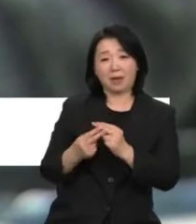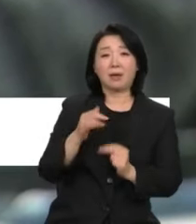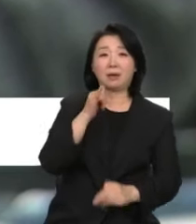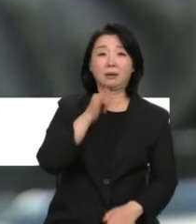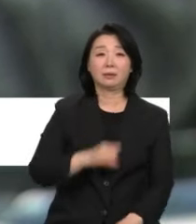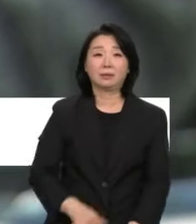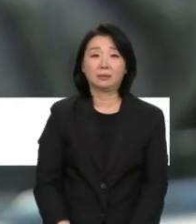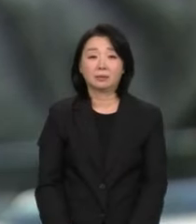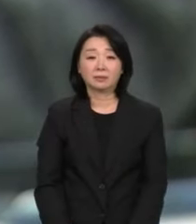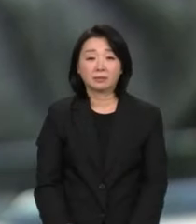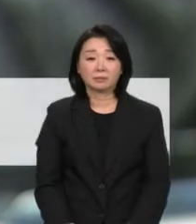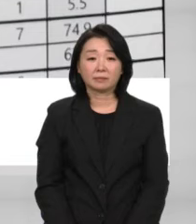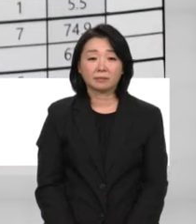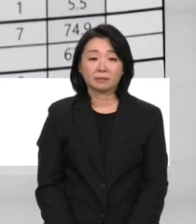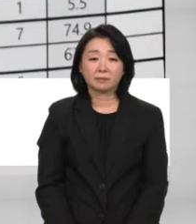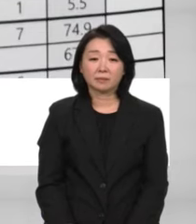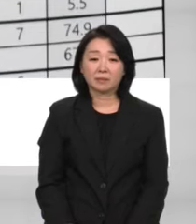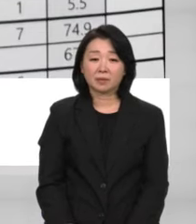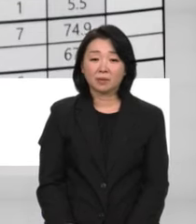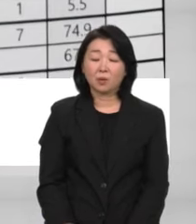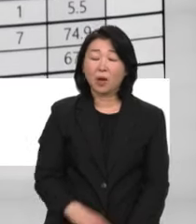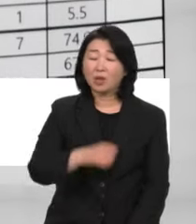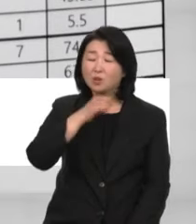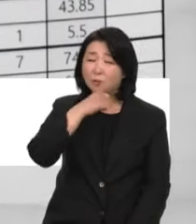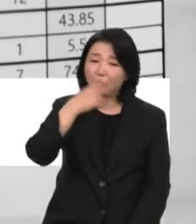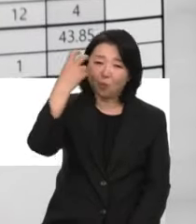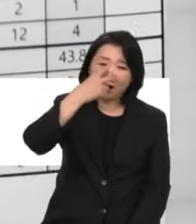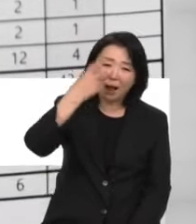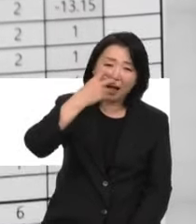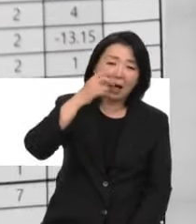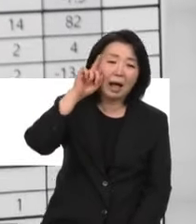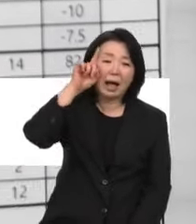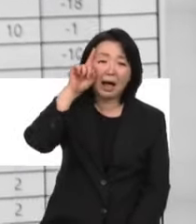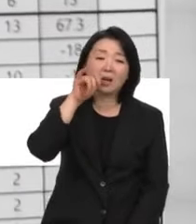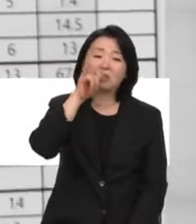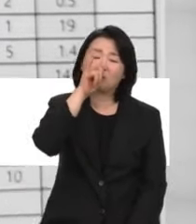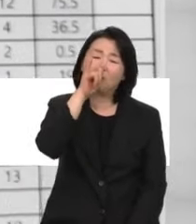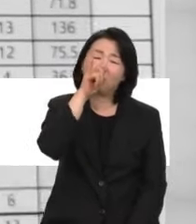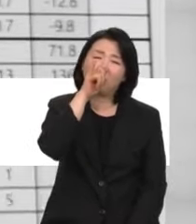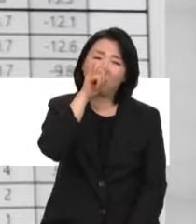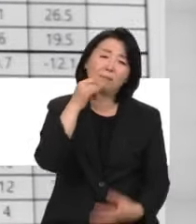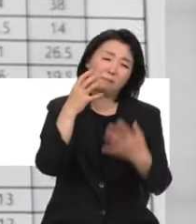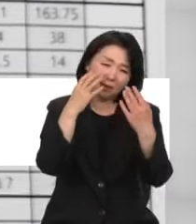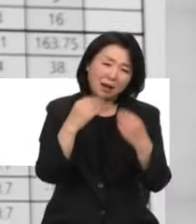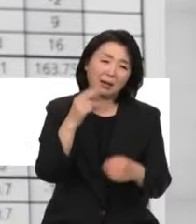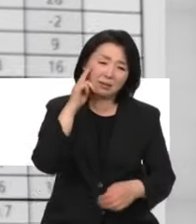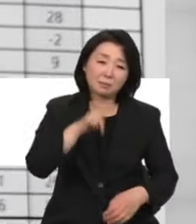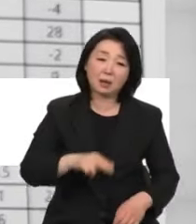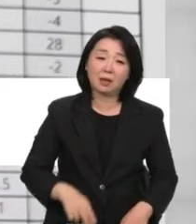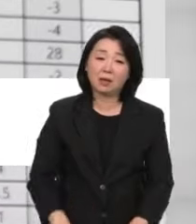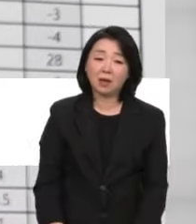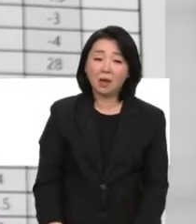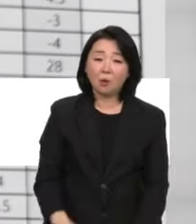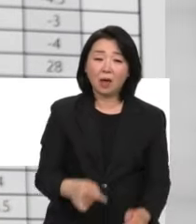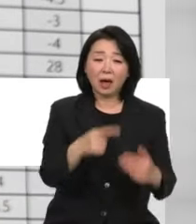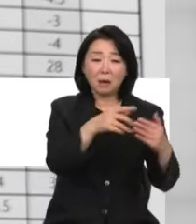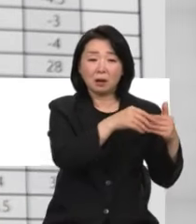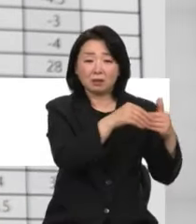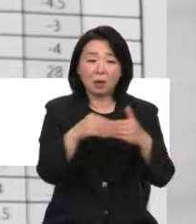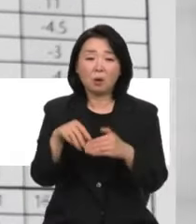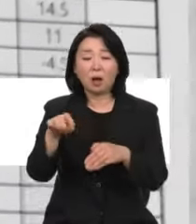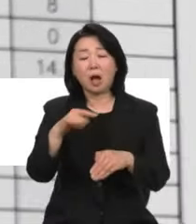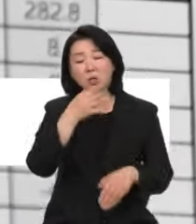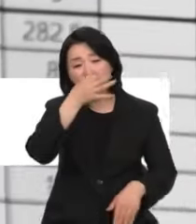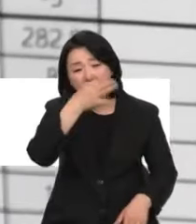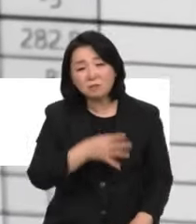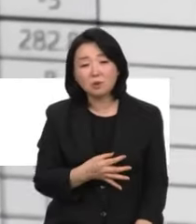겁니다. 실적을 관리하는 게 있어요. 다들 스트레스를 많이 받아왔어요. 그러니까 사람 한 명 데려온다는 것 자체가 너무 힘들고 그냥 자기